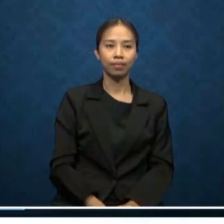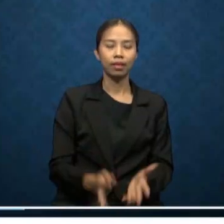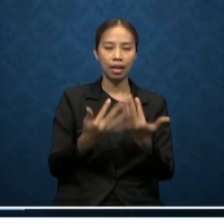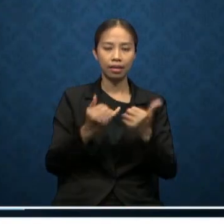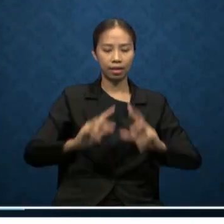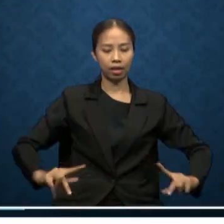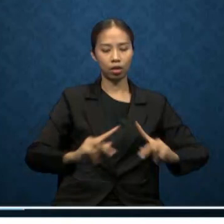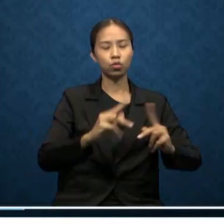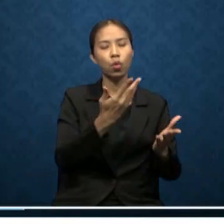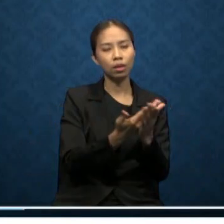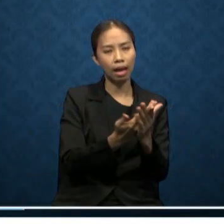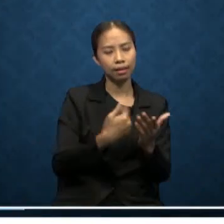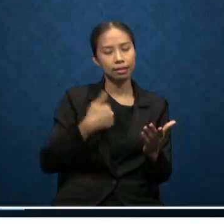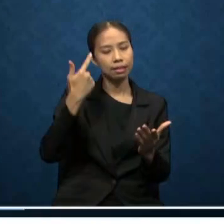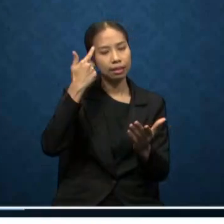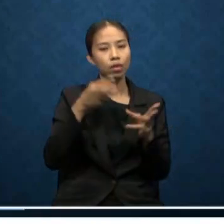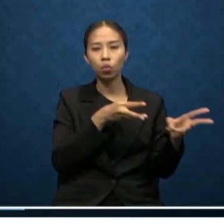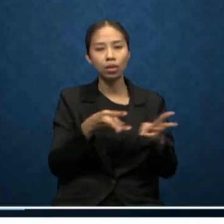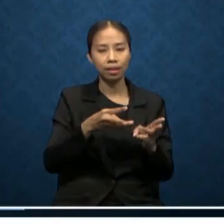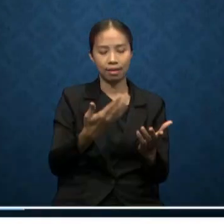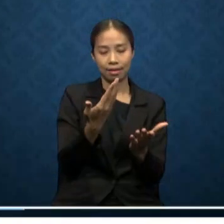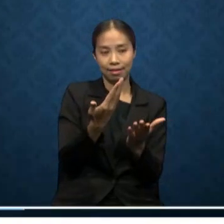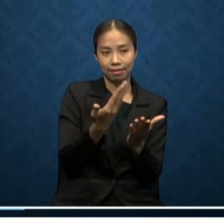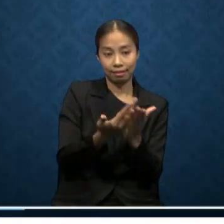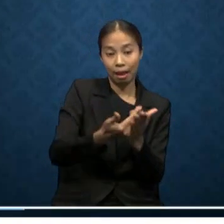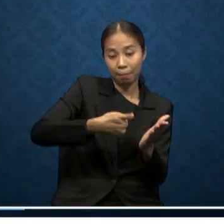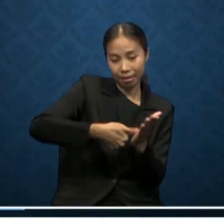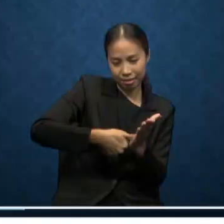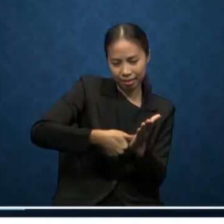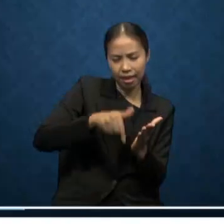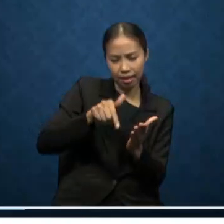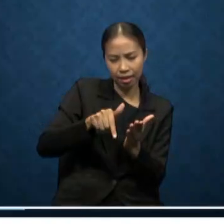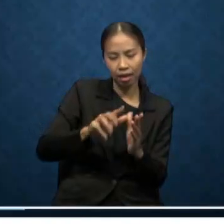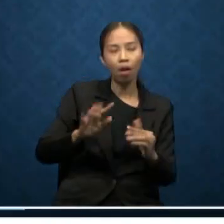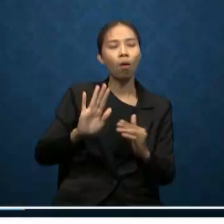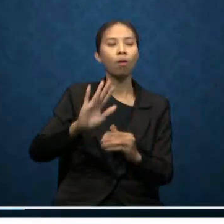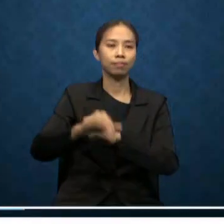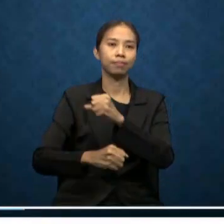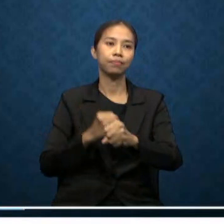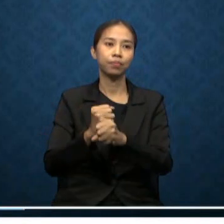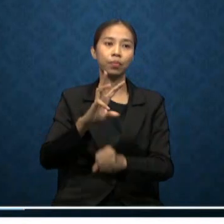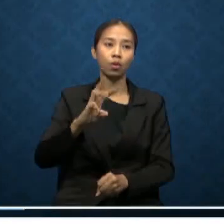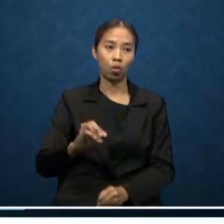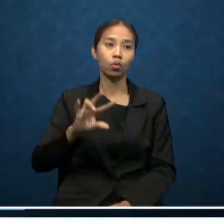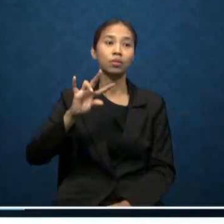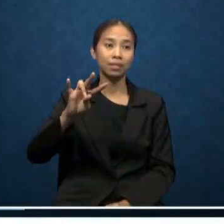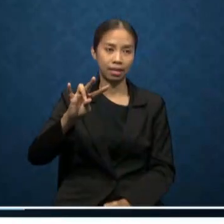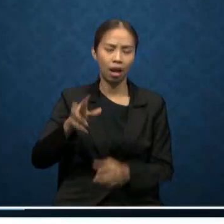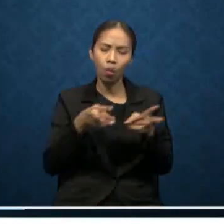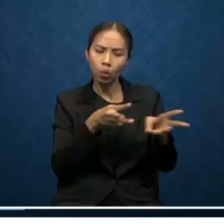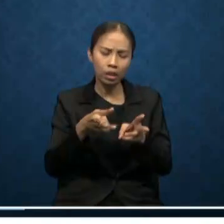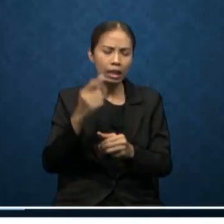กระสูงอคลางมีแนวทางทใหพินาปรับอัตราประสีทดินและส่ปูกสรางสำหรบปี 1967 เป็นต้นไปอย่างไร